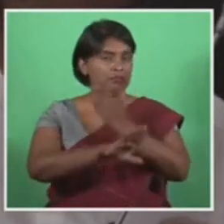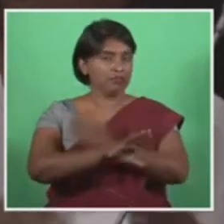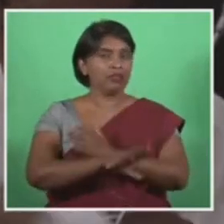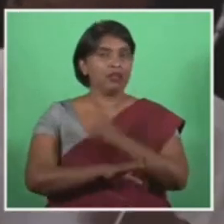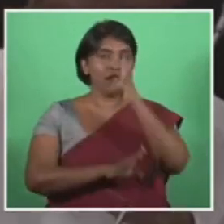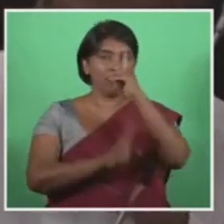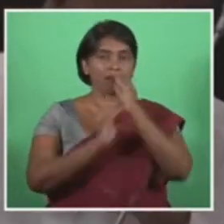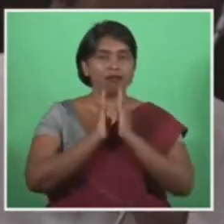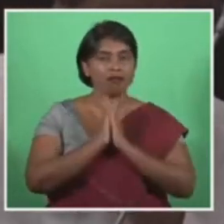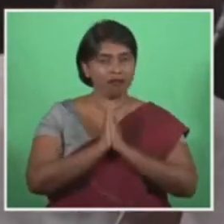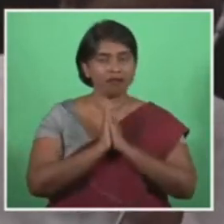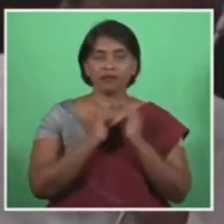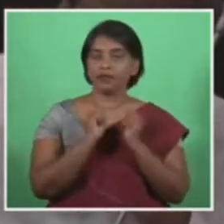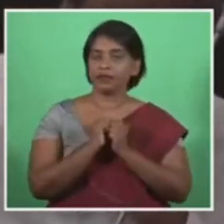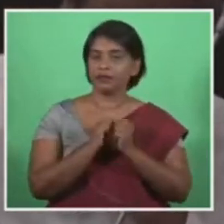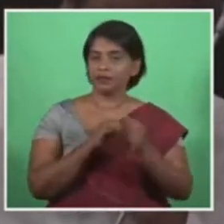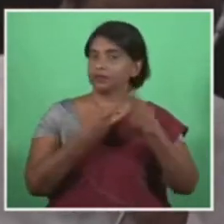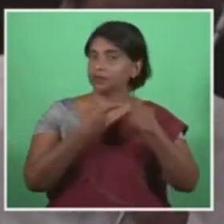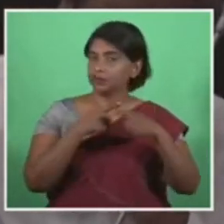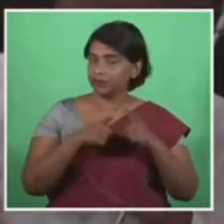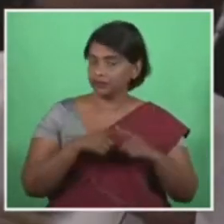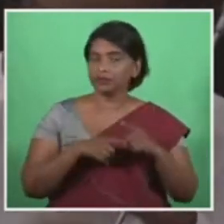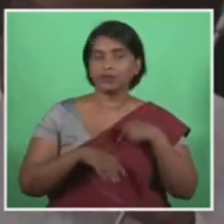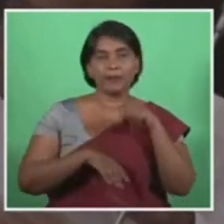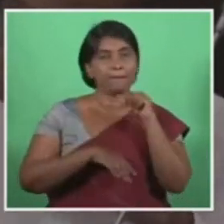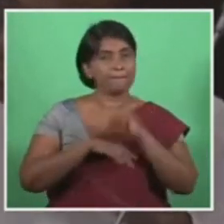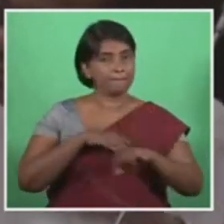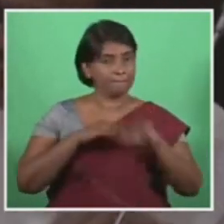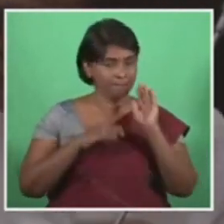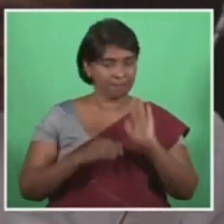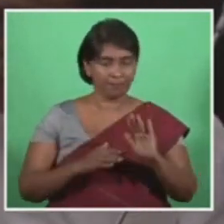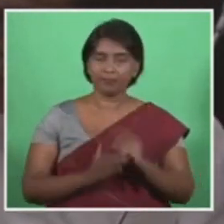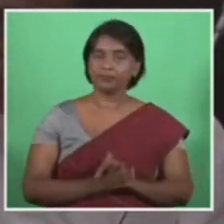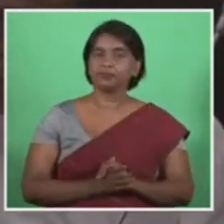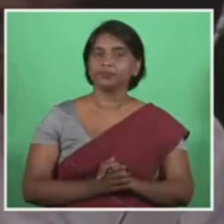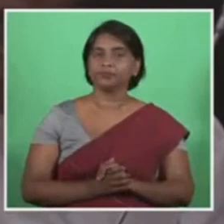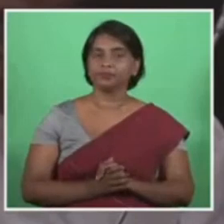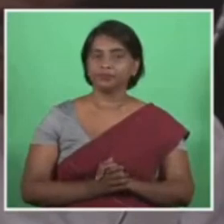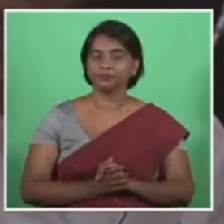ආගමික කටයුතු වලද සංවිධානය කර තිබෙනවා